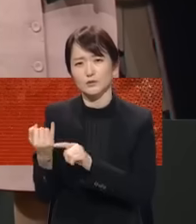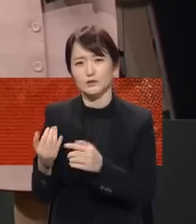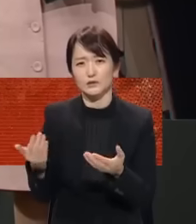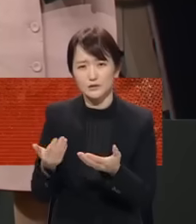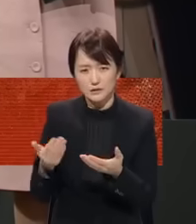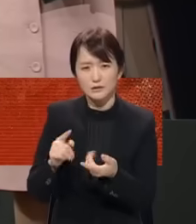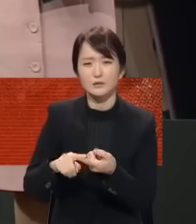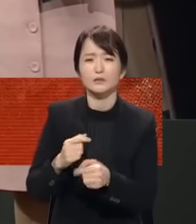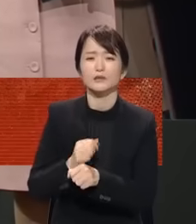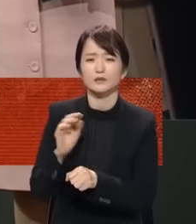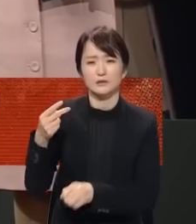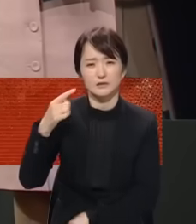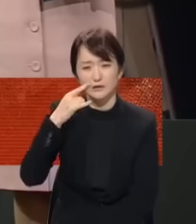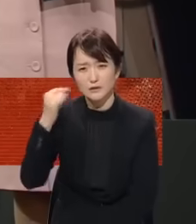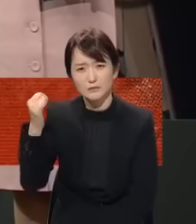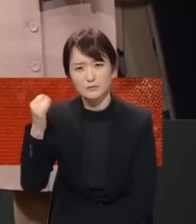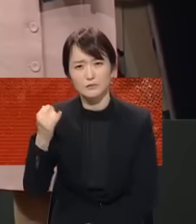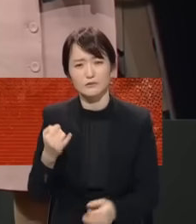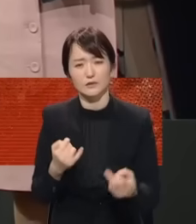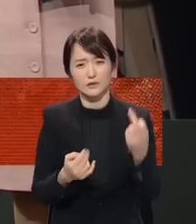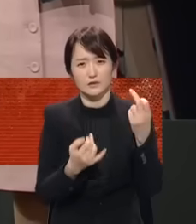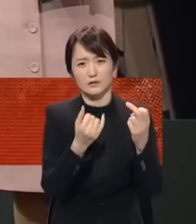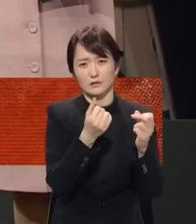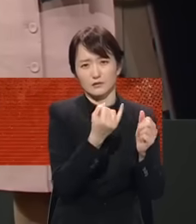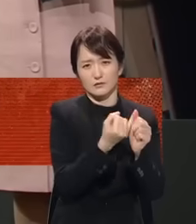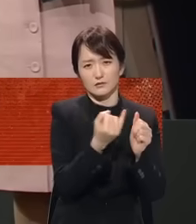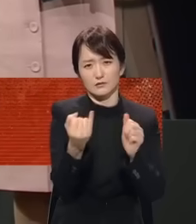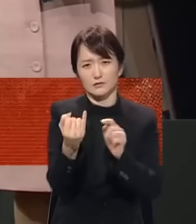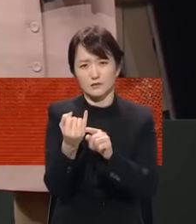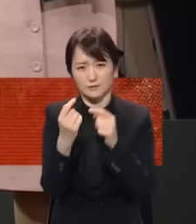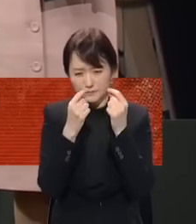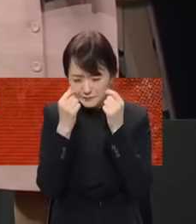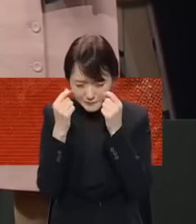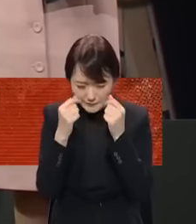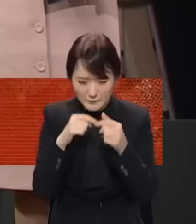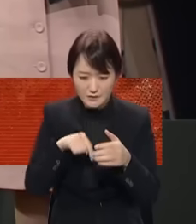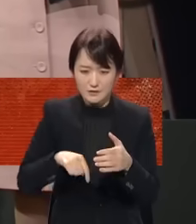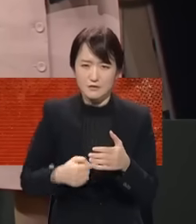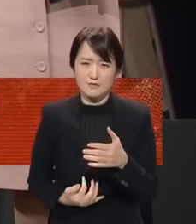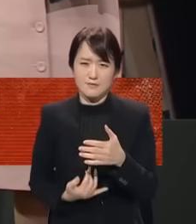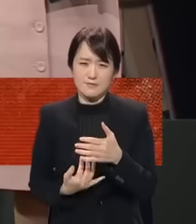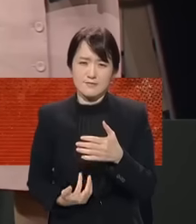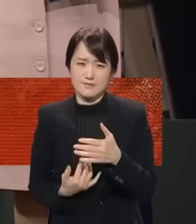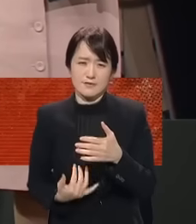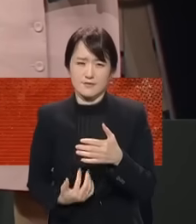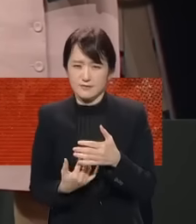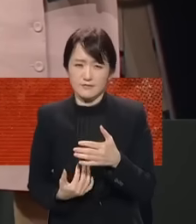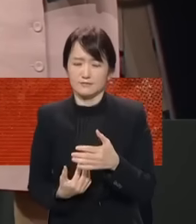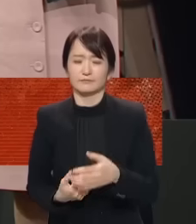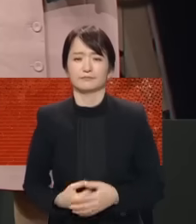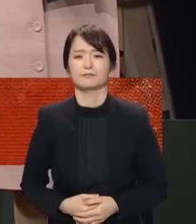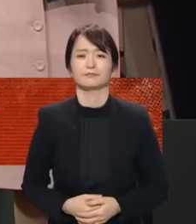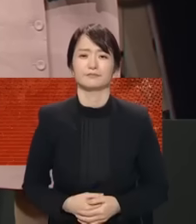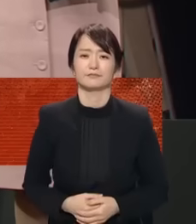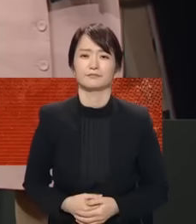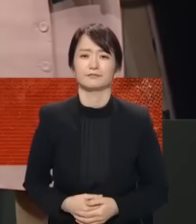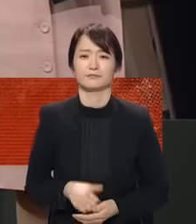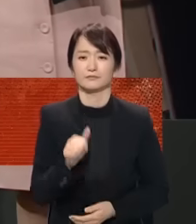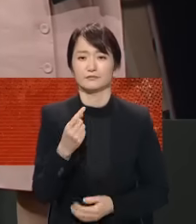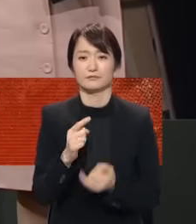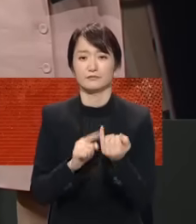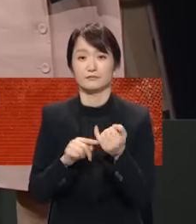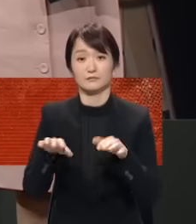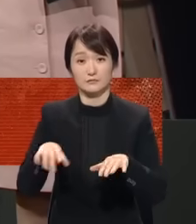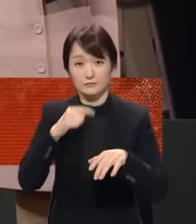일대로 해야 하고 시어머니의 형님 눈치까지 봐야 하다니 속이 부글부글 끓어오를 수밖에 없다고 합니다. 홍